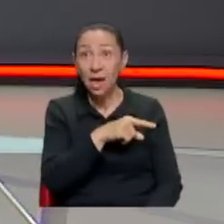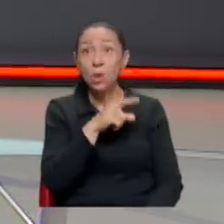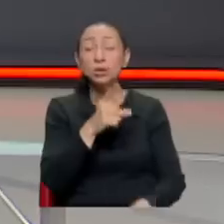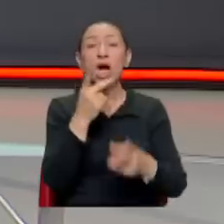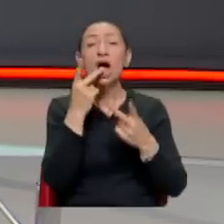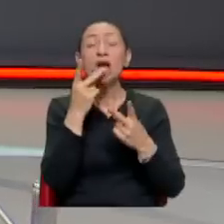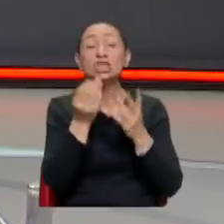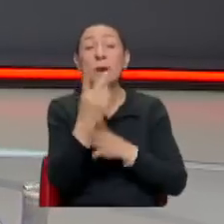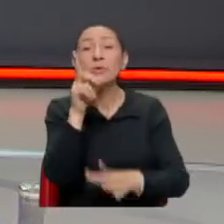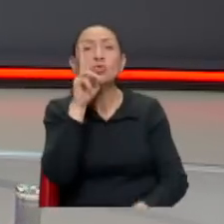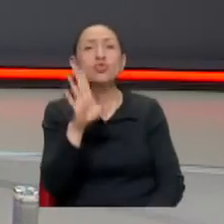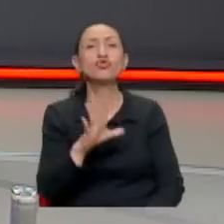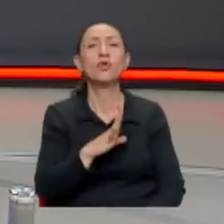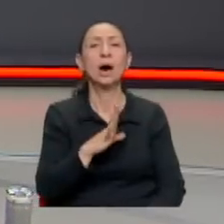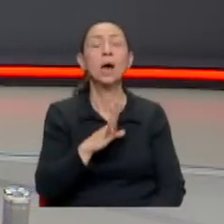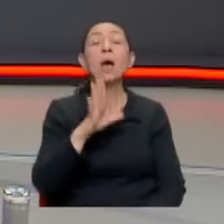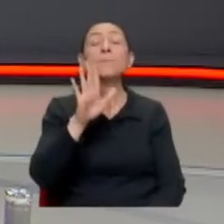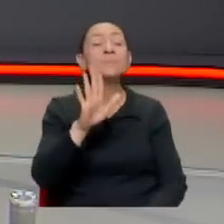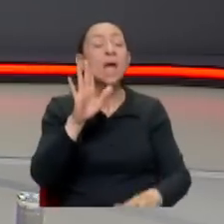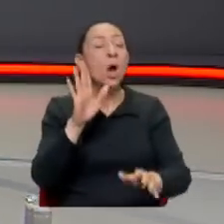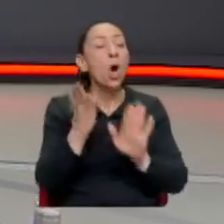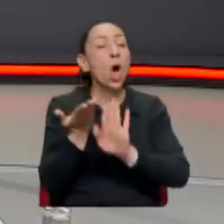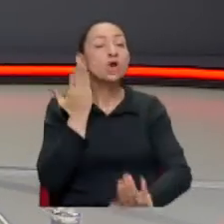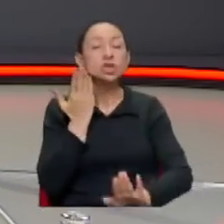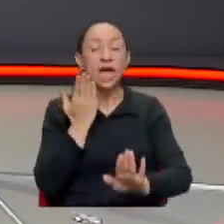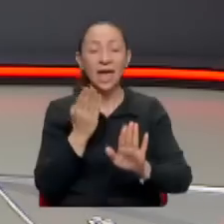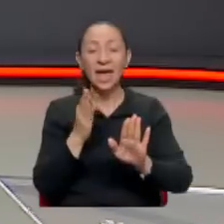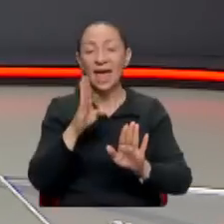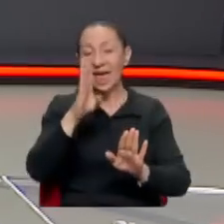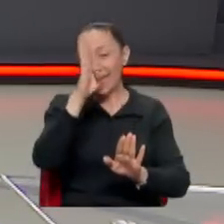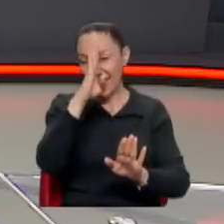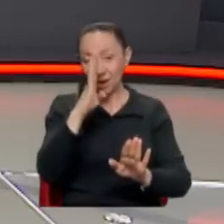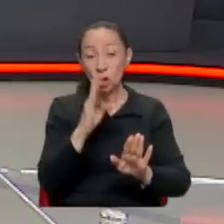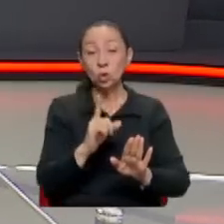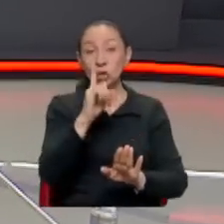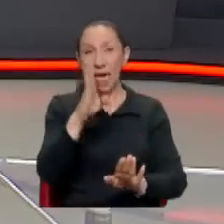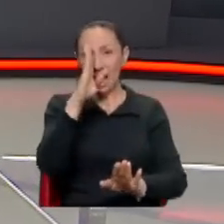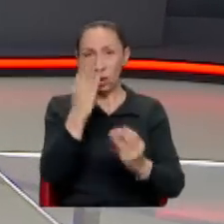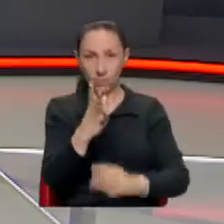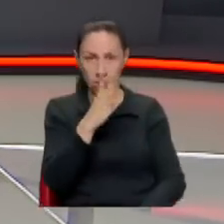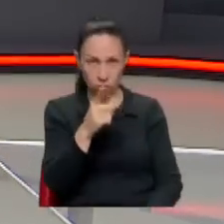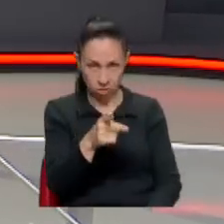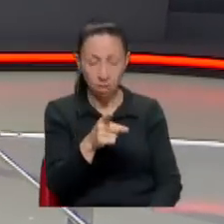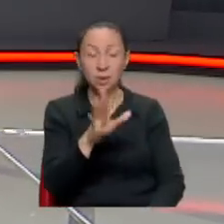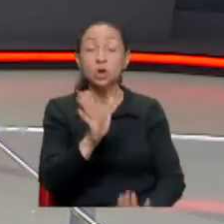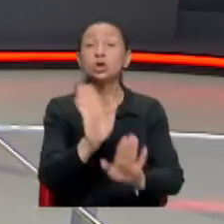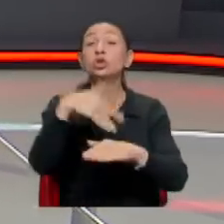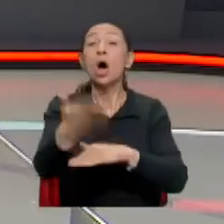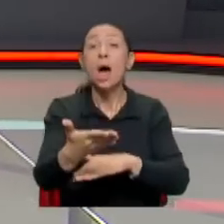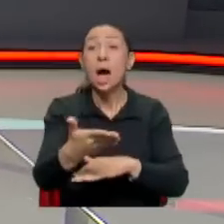Buradan çıkan bir sonuç var. Önce Irak'ın kuzeyi Kuzey Irak oldu biliyorsunuz.